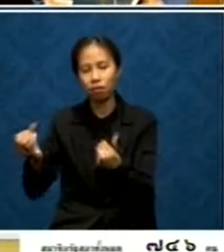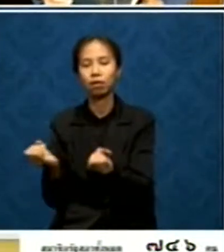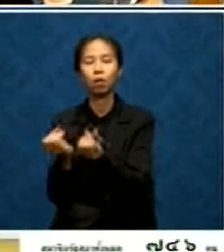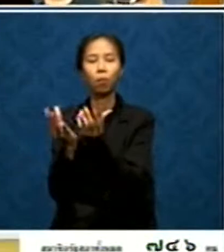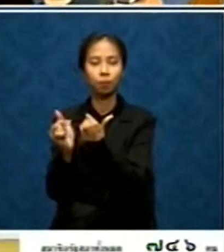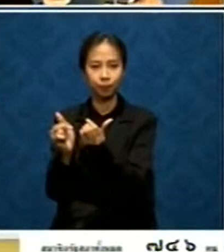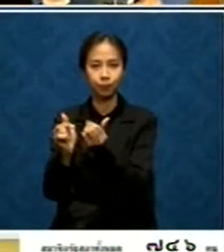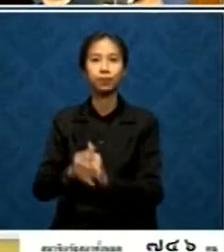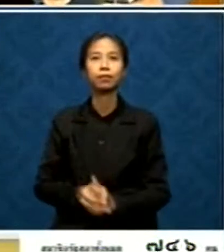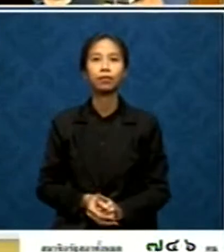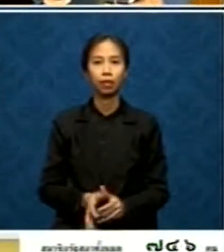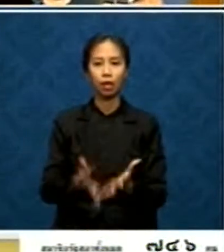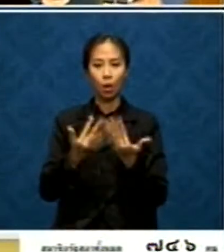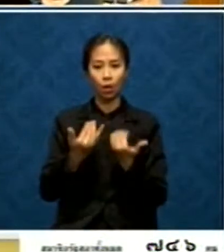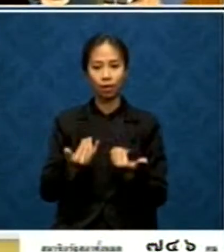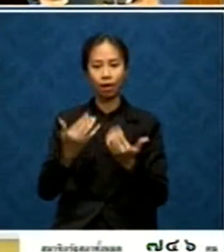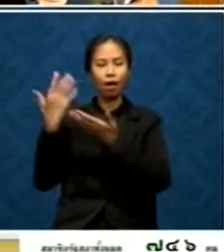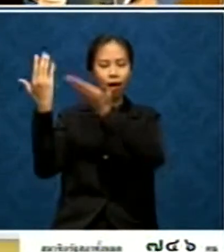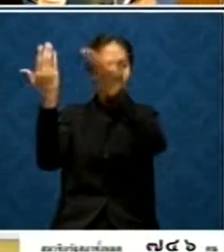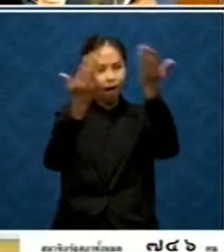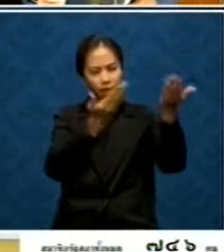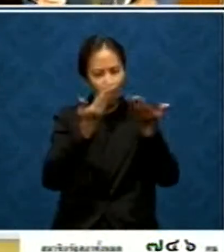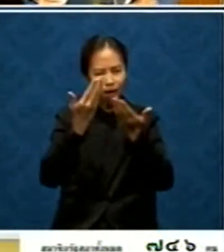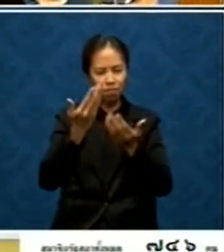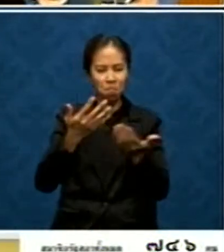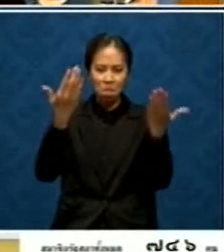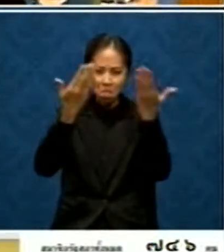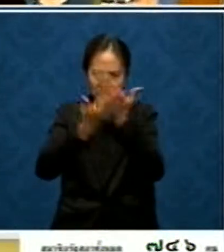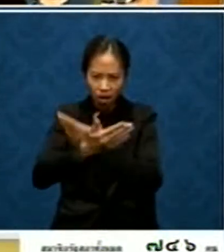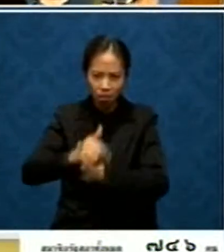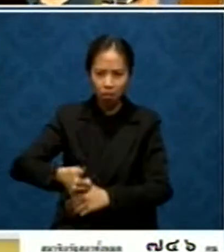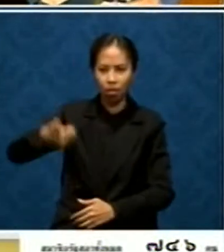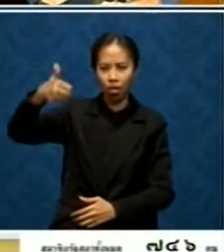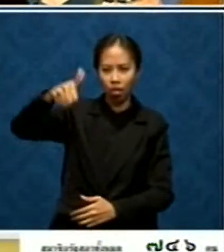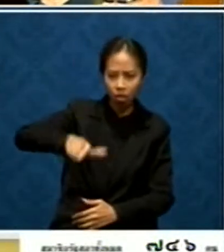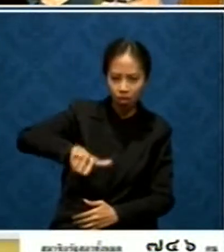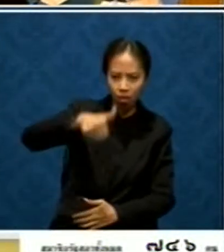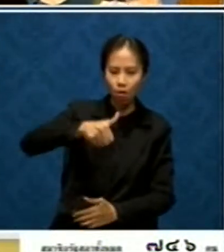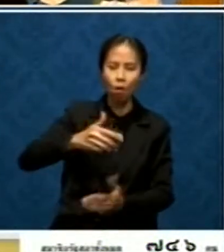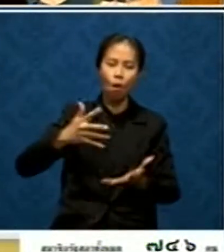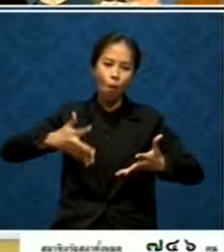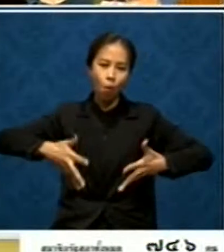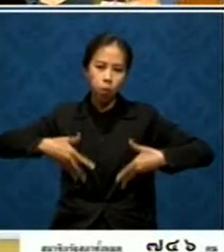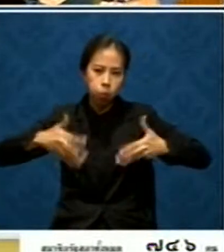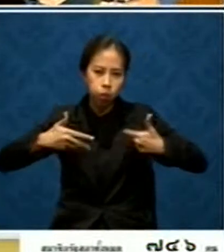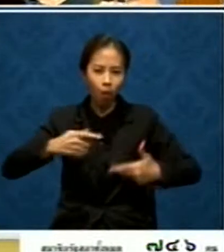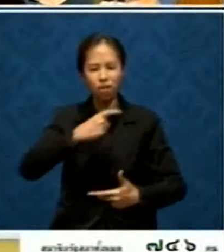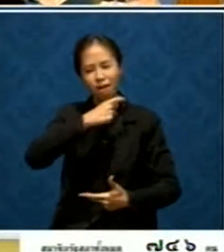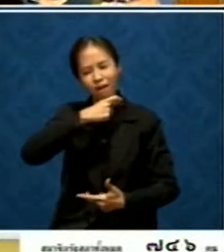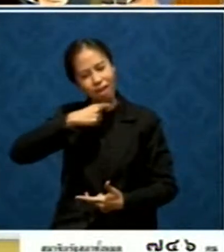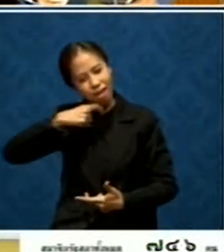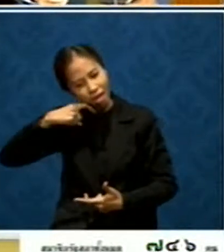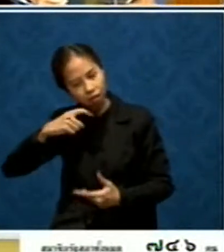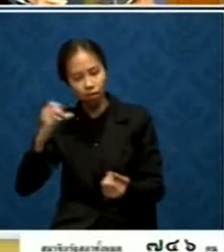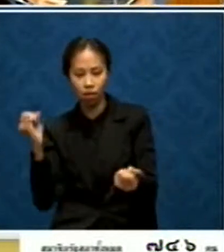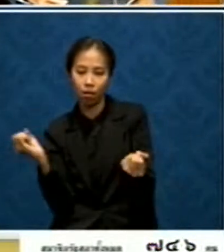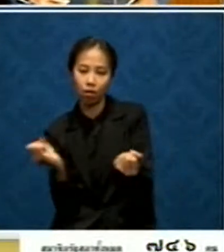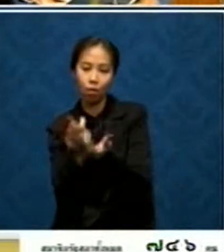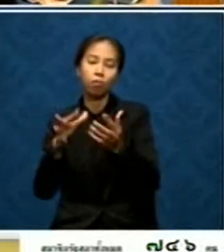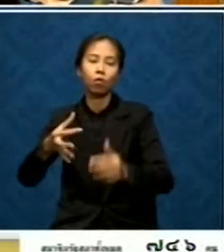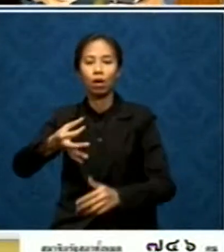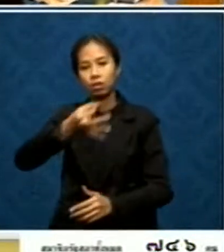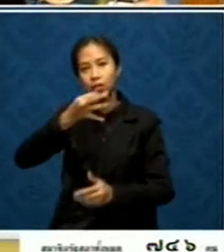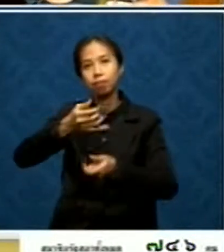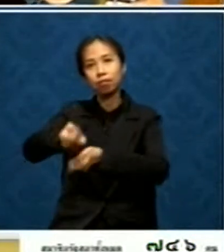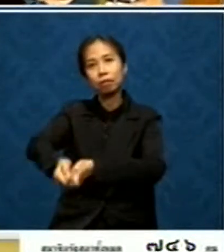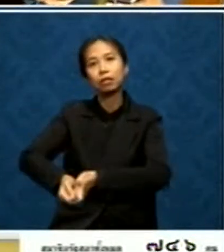สภาวะอากาศสุดขั้วที่ก่อให้เกิดปรากฏการเอลนีโนและได้สร้างความเสี่ยงให้กับพี่น้องเกษตรกรไทย